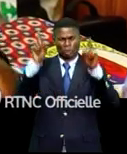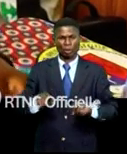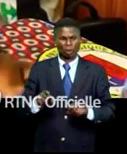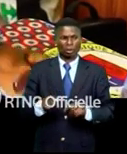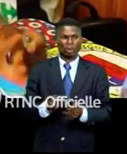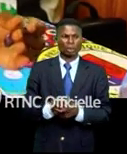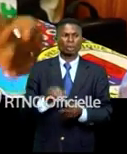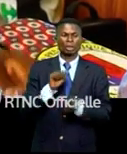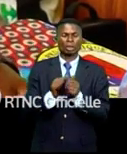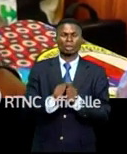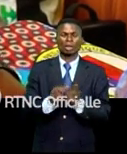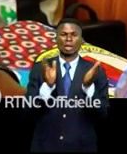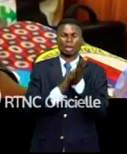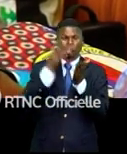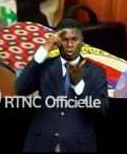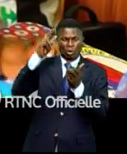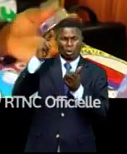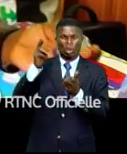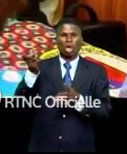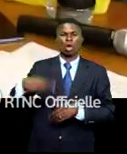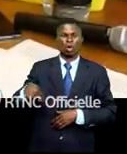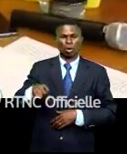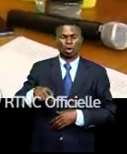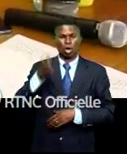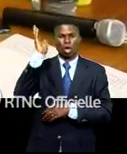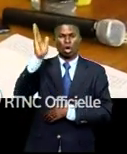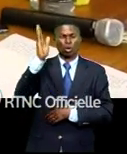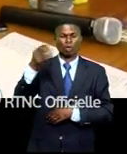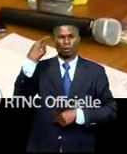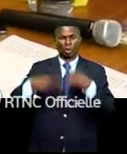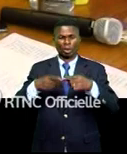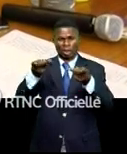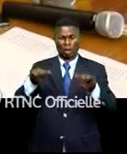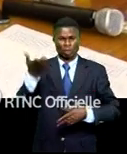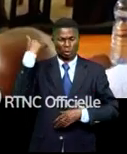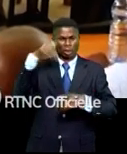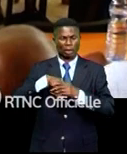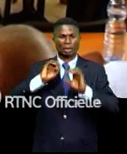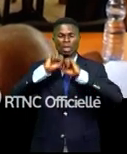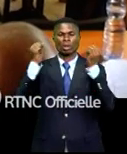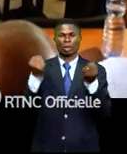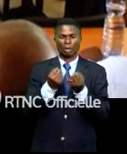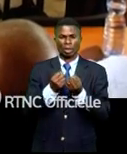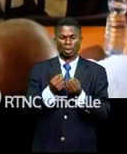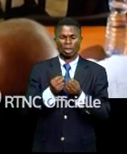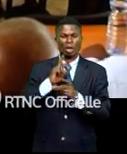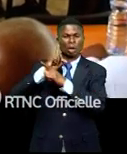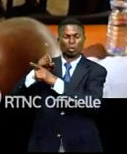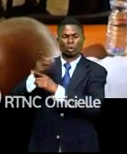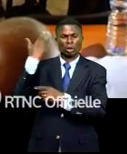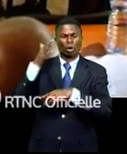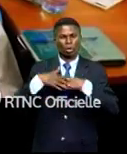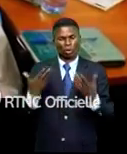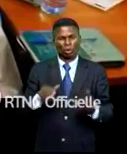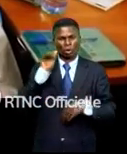SICOS et l'ISP Gombe ont organisé une conférence débat sur le thème « La place de l'eau dans nos sociétés et comment la protéger ».